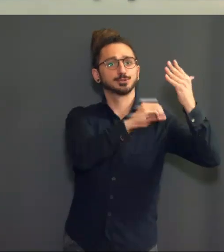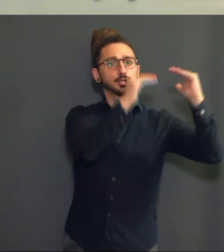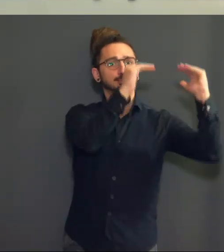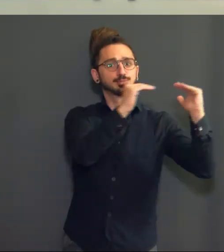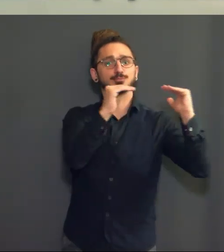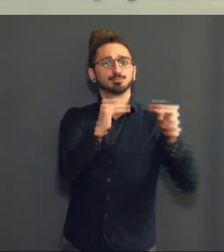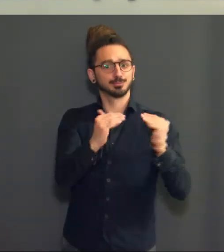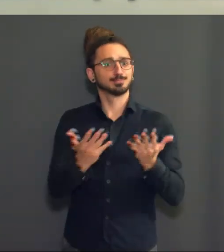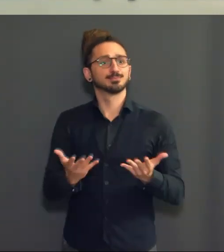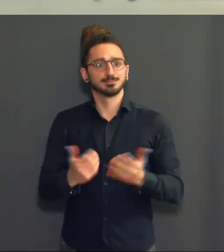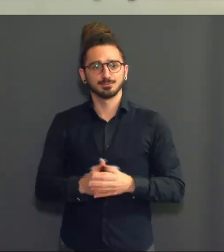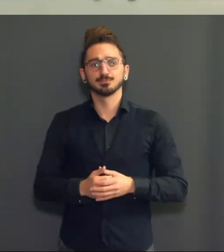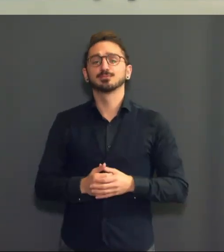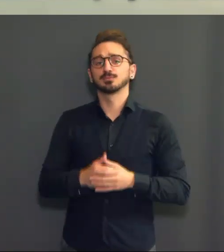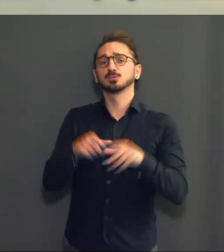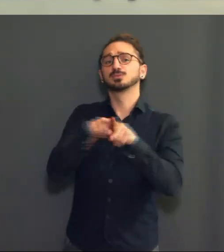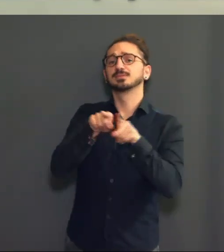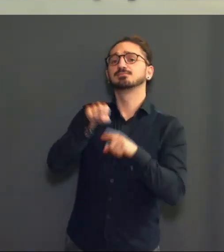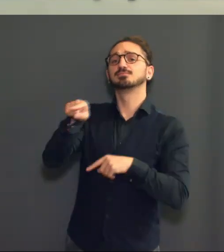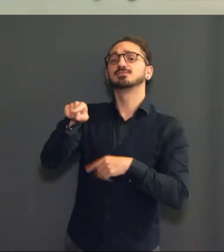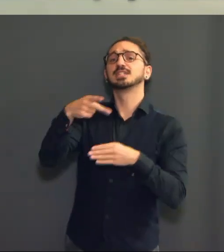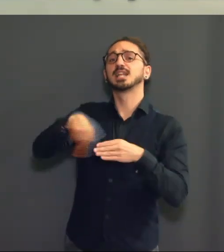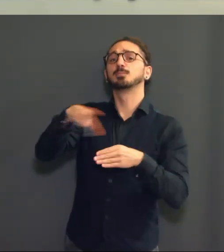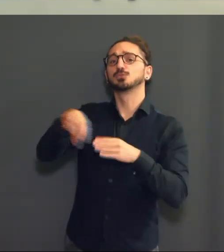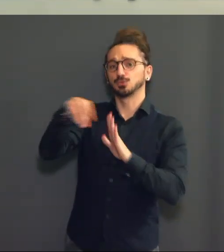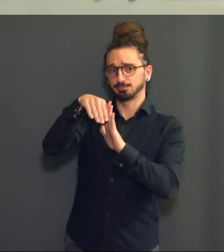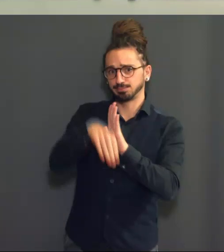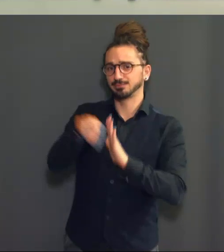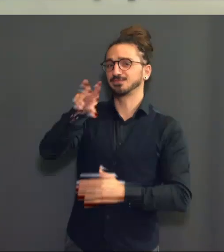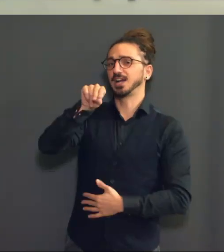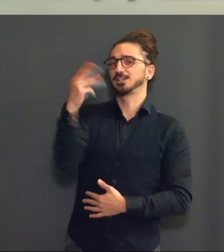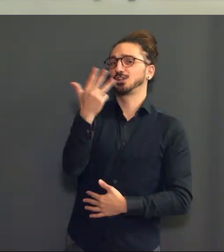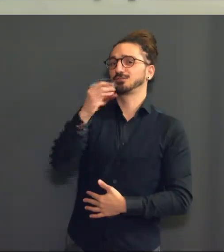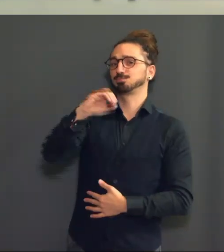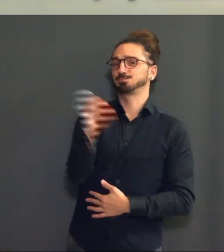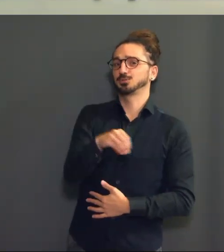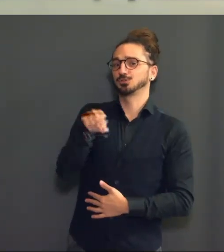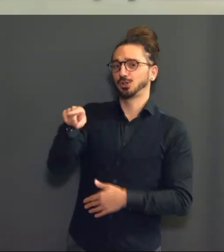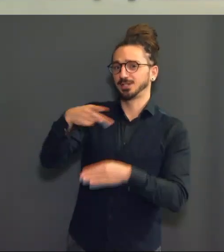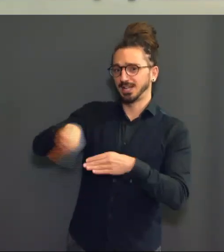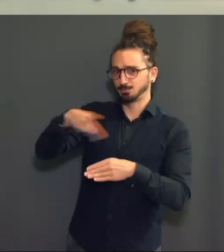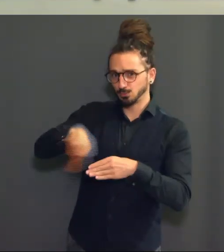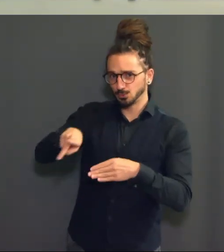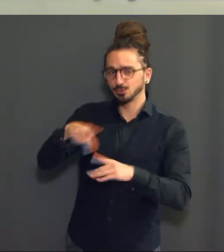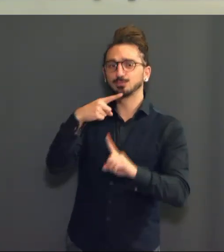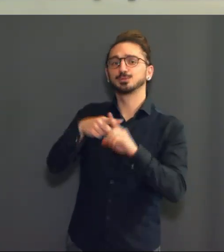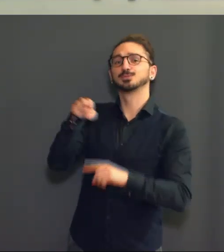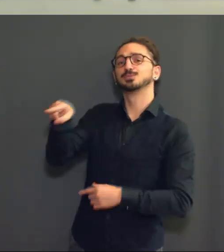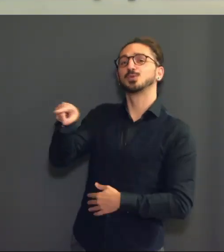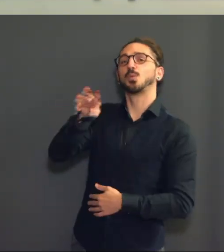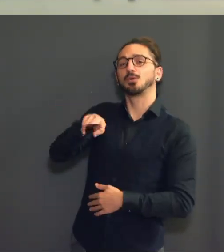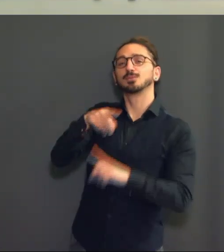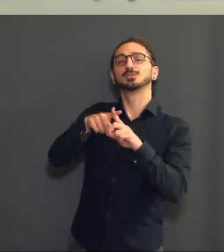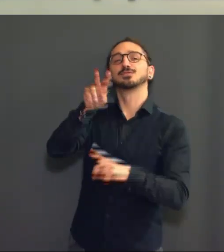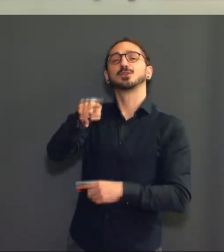29% pour le Namurois à moins 13% au niveau de la Flandre occidentale.